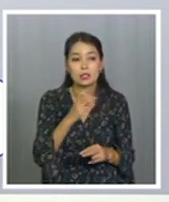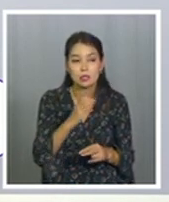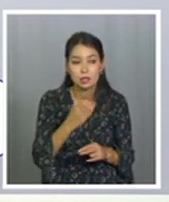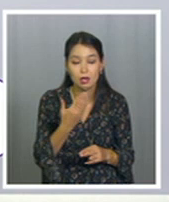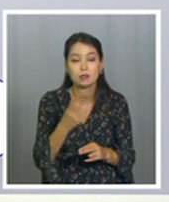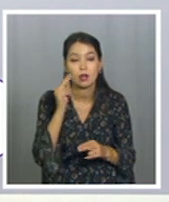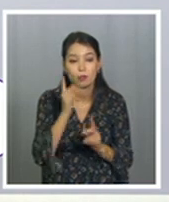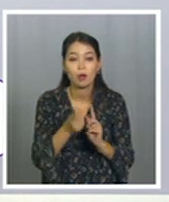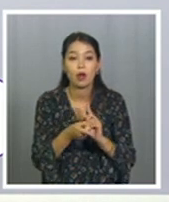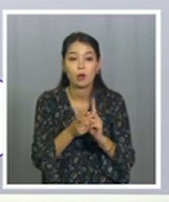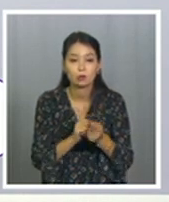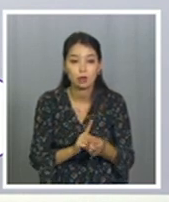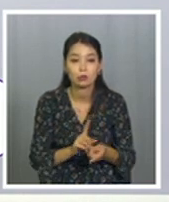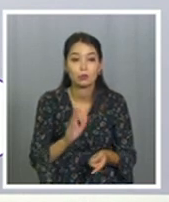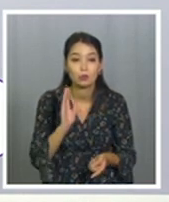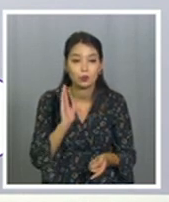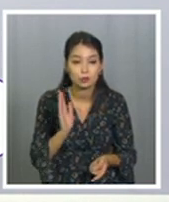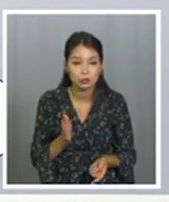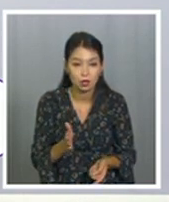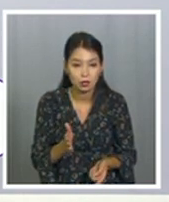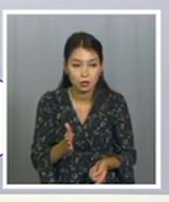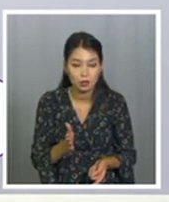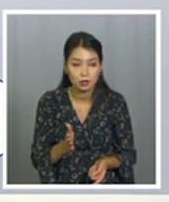ауыстыратын болсақ, және